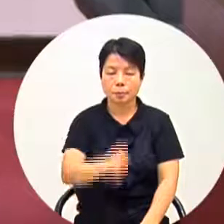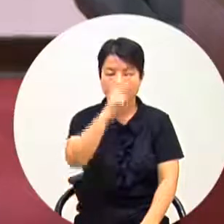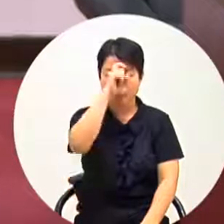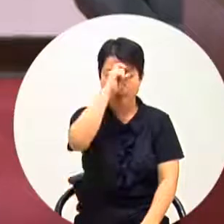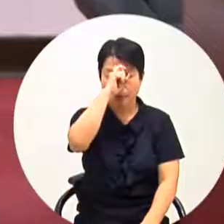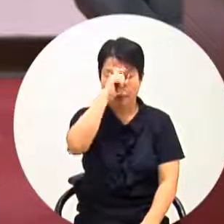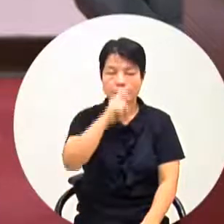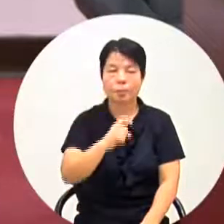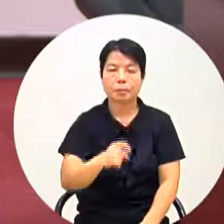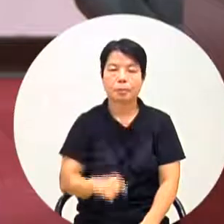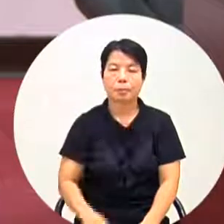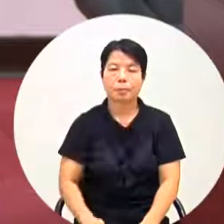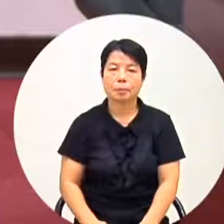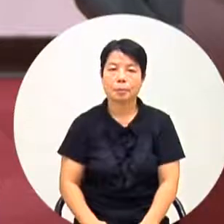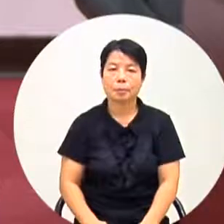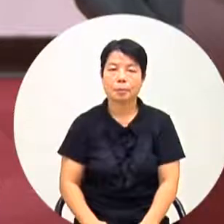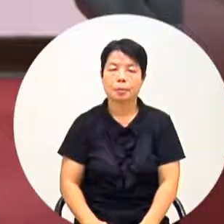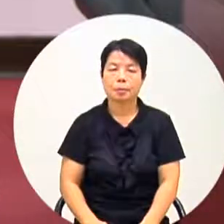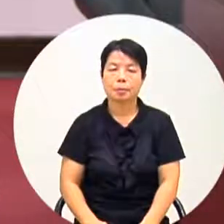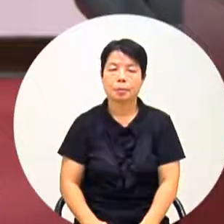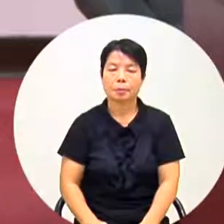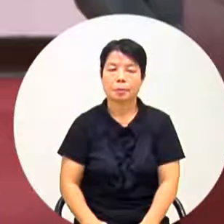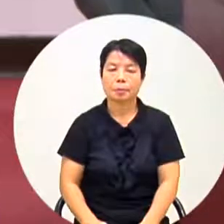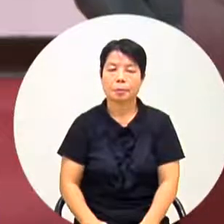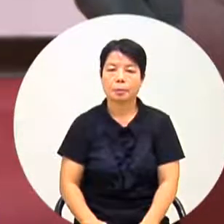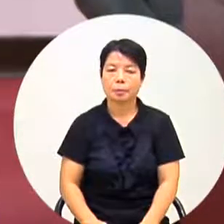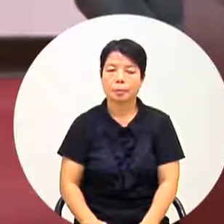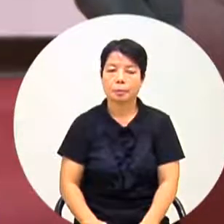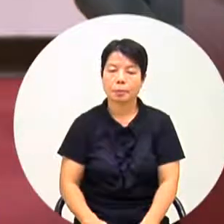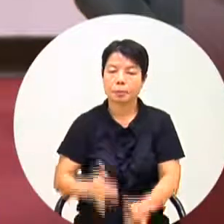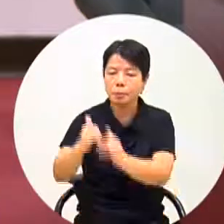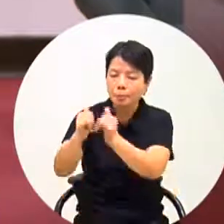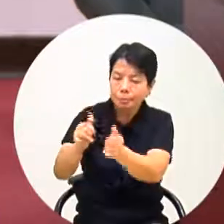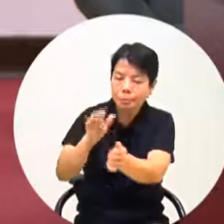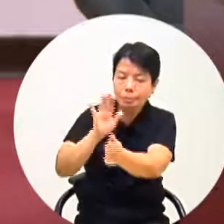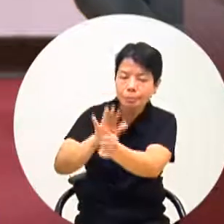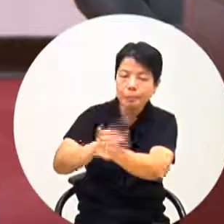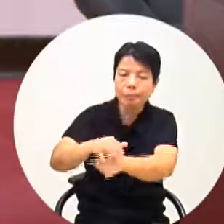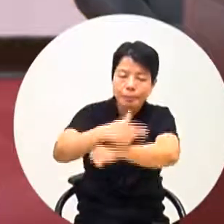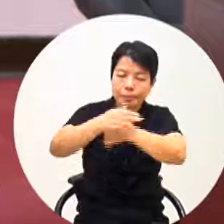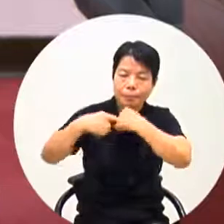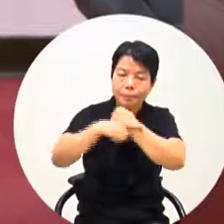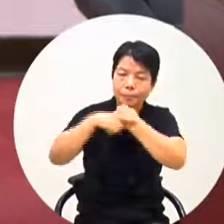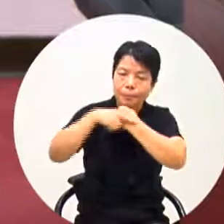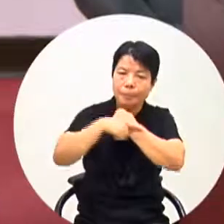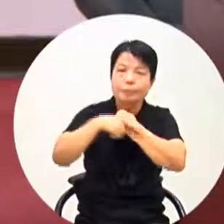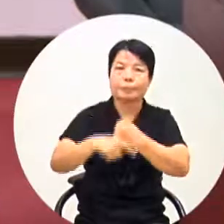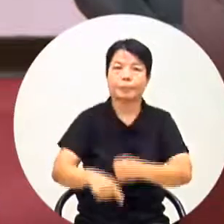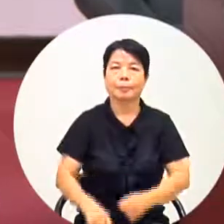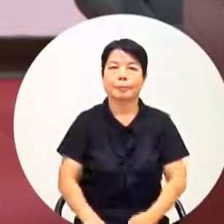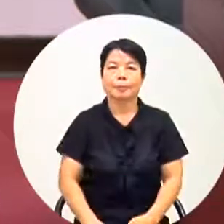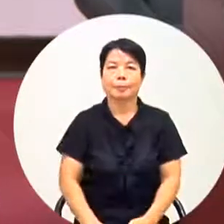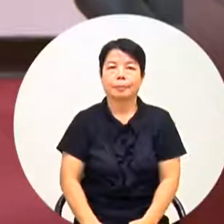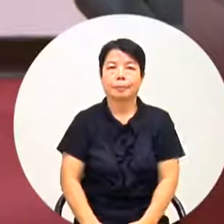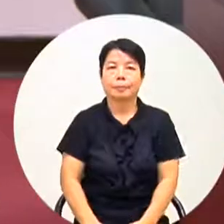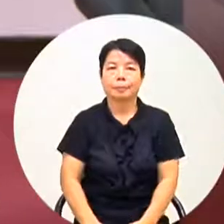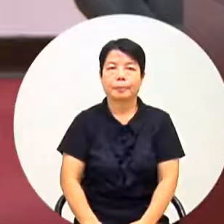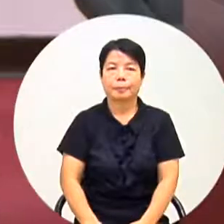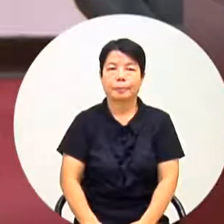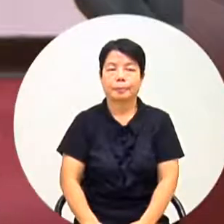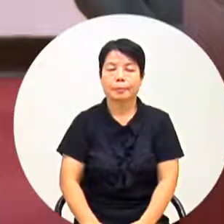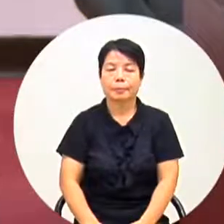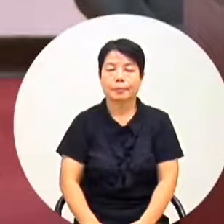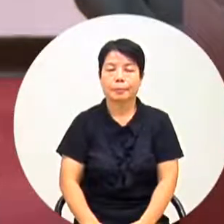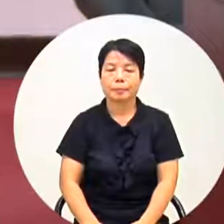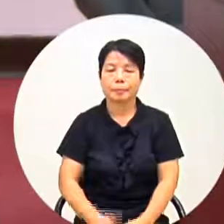家把他们讨论啊齁，研究在里面。那我刚刚讲的就是说请